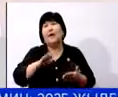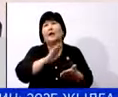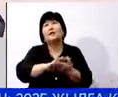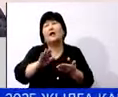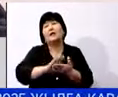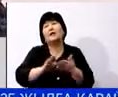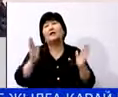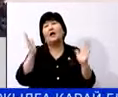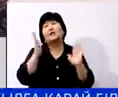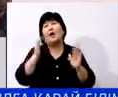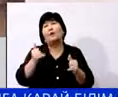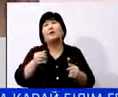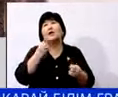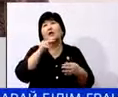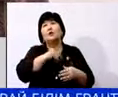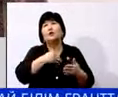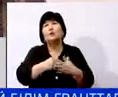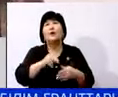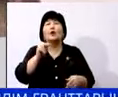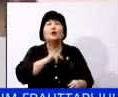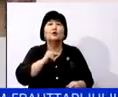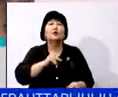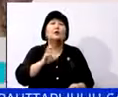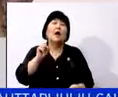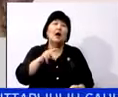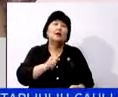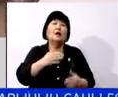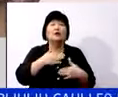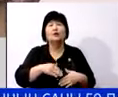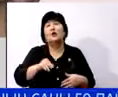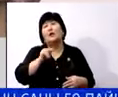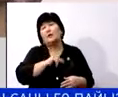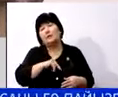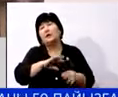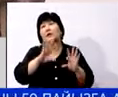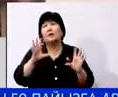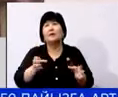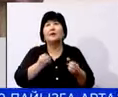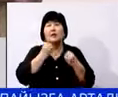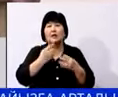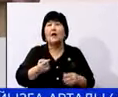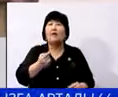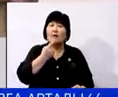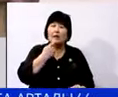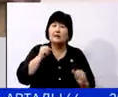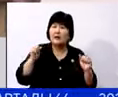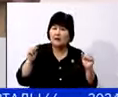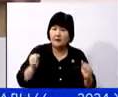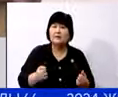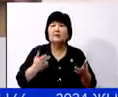ауада жақсы жұмыс істейміз. Жұмысымыз Аллаға шүкір, бейнеті мен зейнеті бірге жүреді. Қиын қыстың